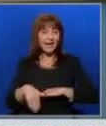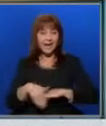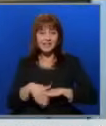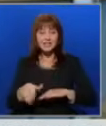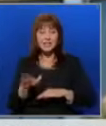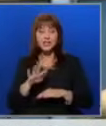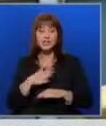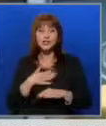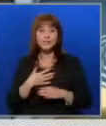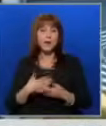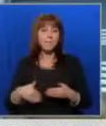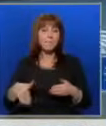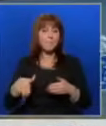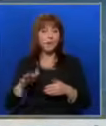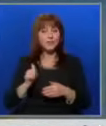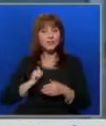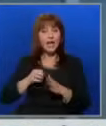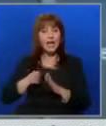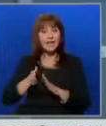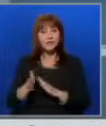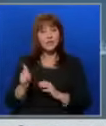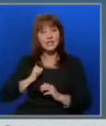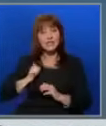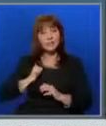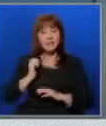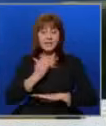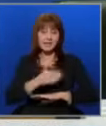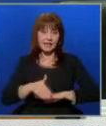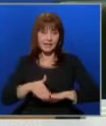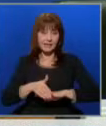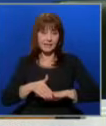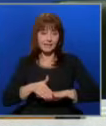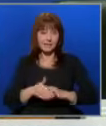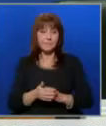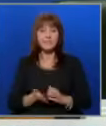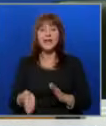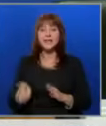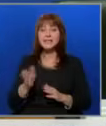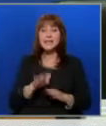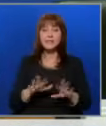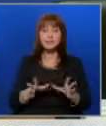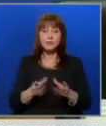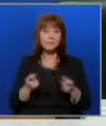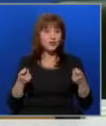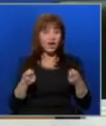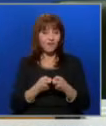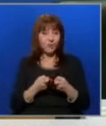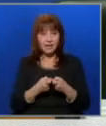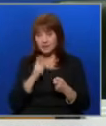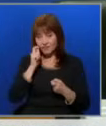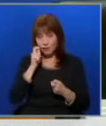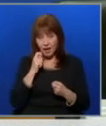много повече ресурси за опазване на външните граници на Евросъюз. След като започна войната в